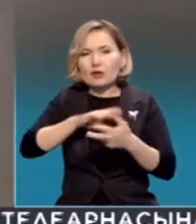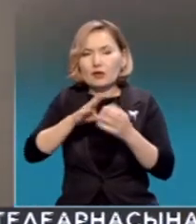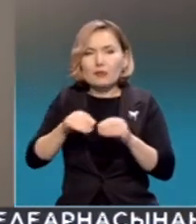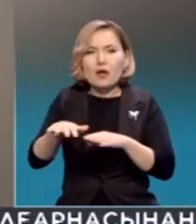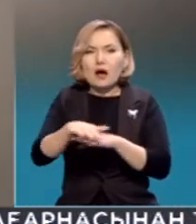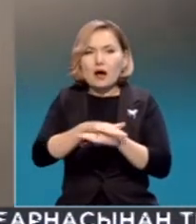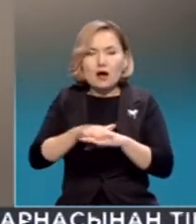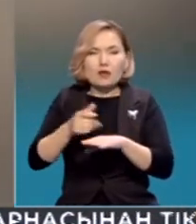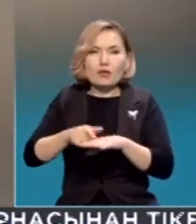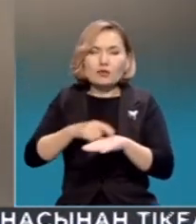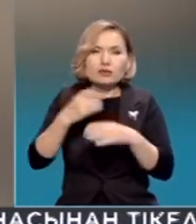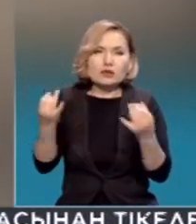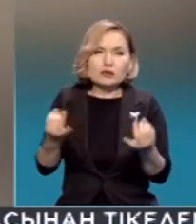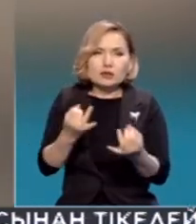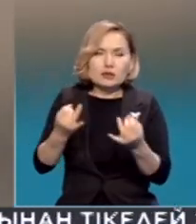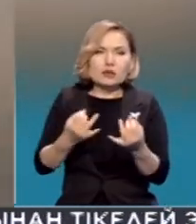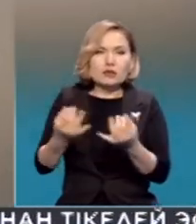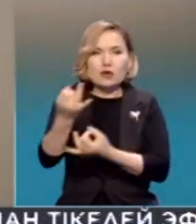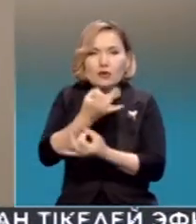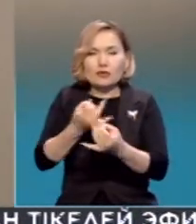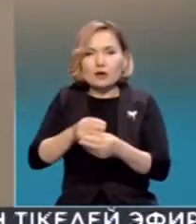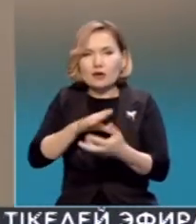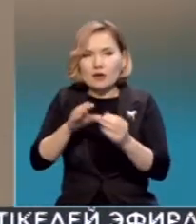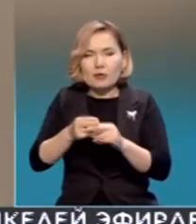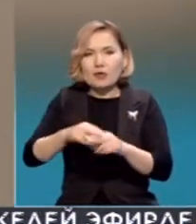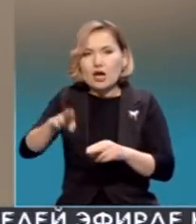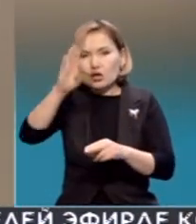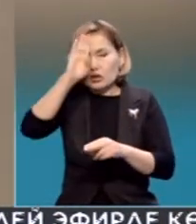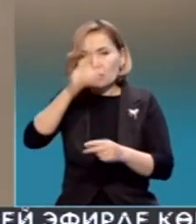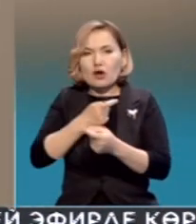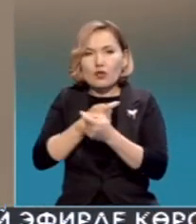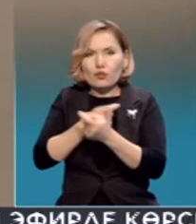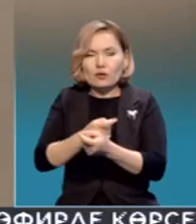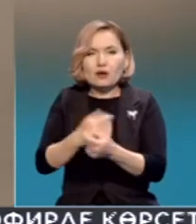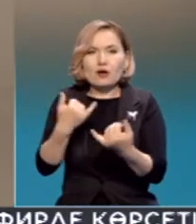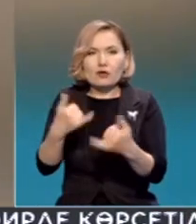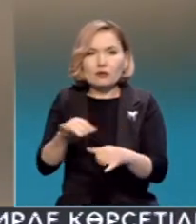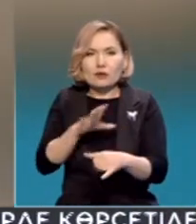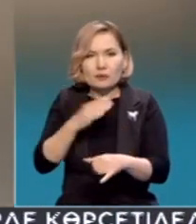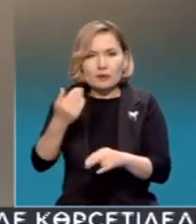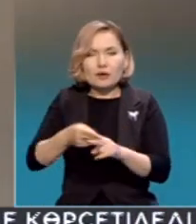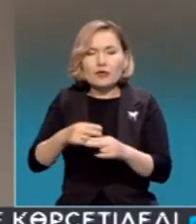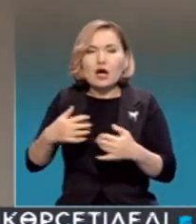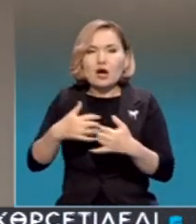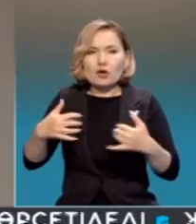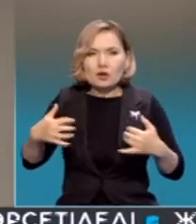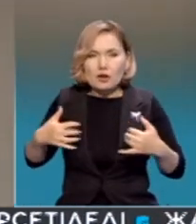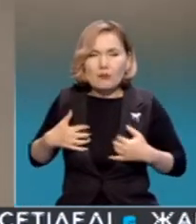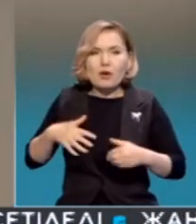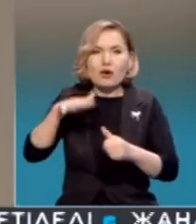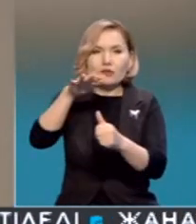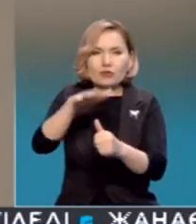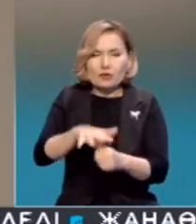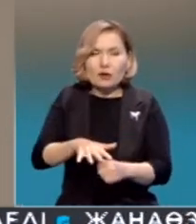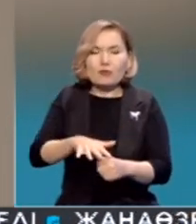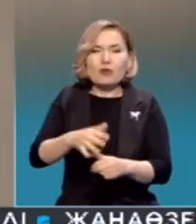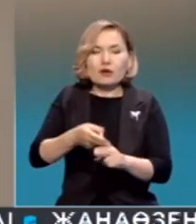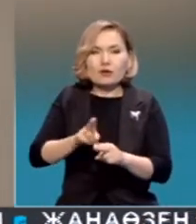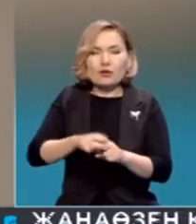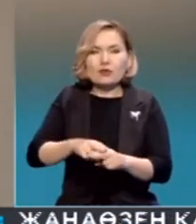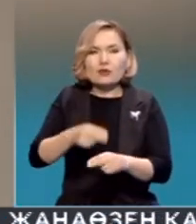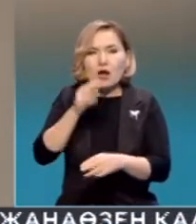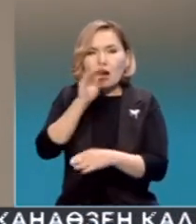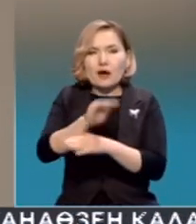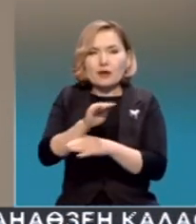арасында қызу пікір талас тудырды. Бірі жігіттің өжеттігіне таңданса, екіншілері жануарды қорлағаны үшін айыптап жатыр.